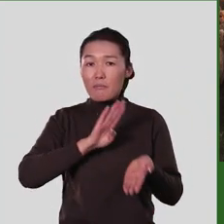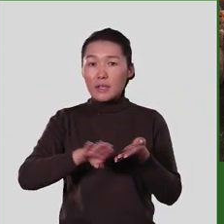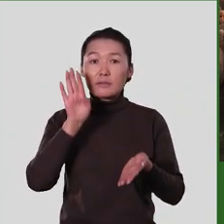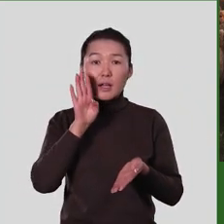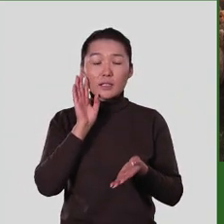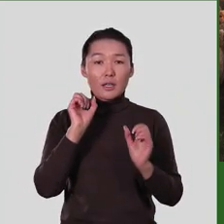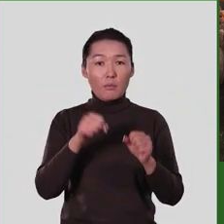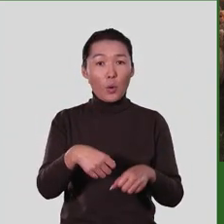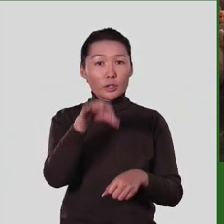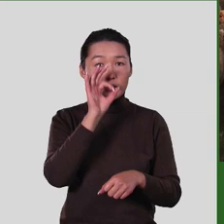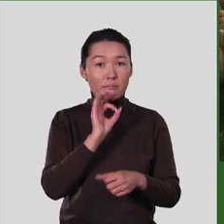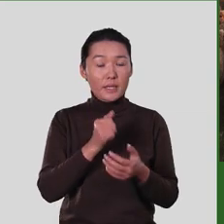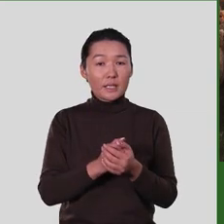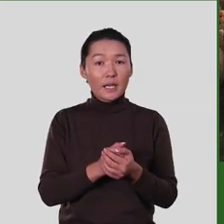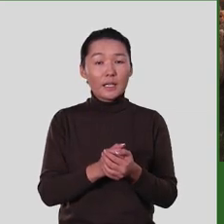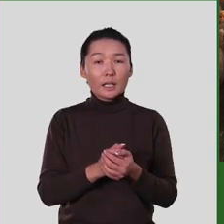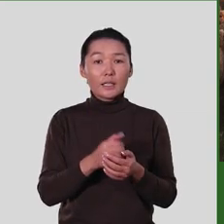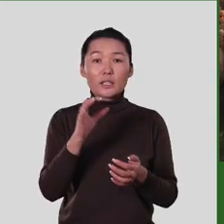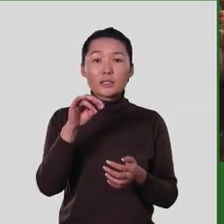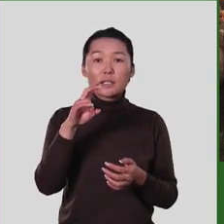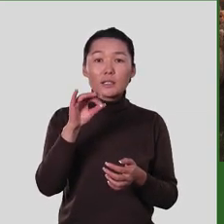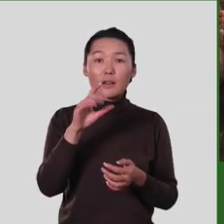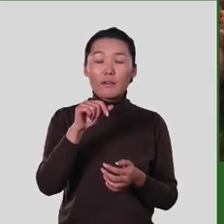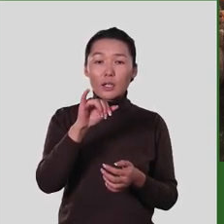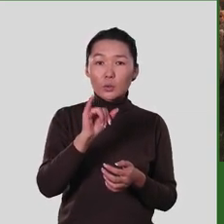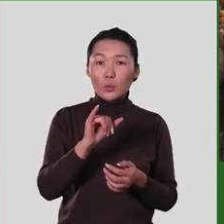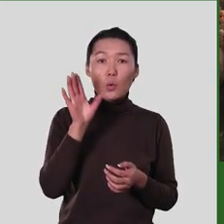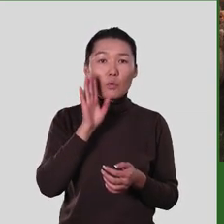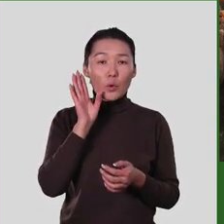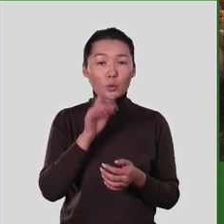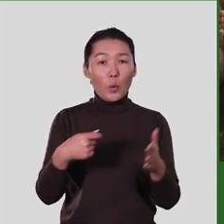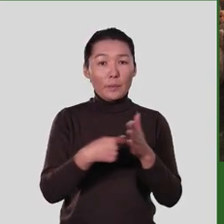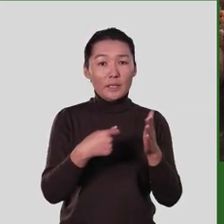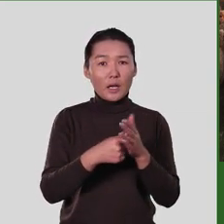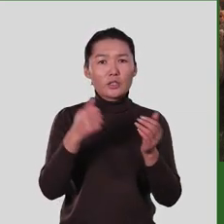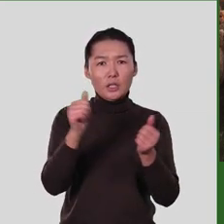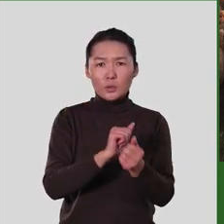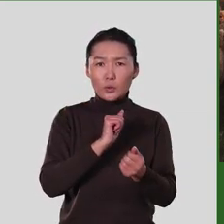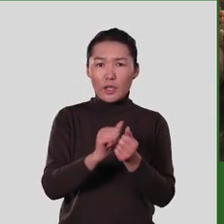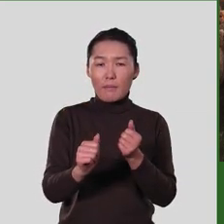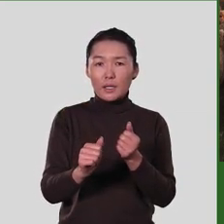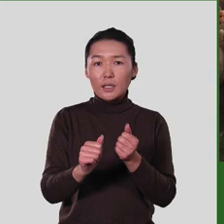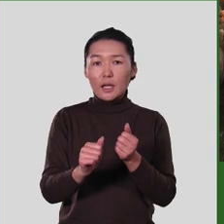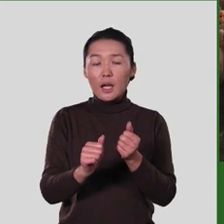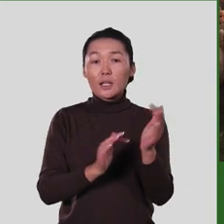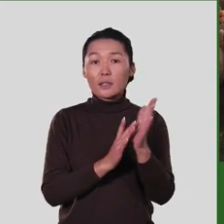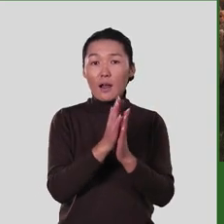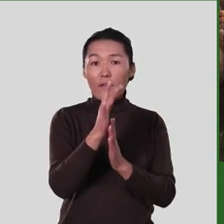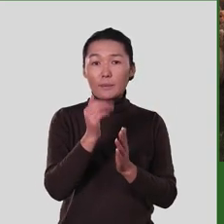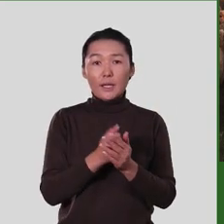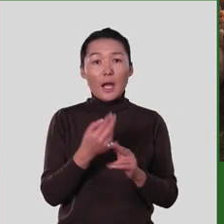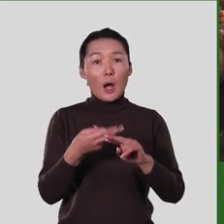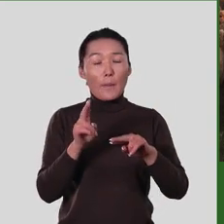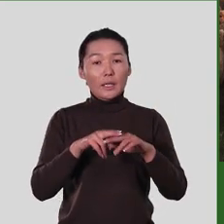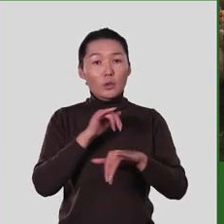пить даже солоноватую воду и питаться самыми сухими и жесткими травами. Поэтому